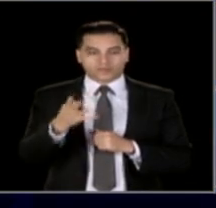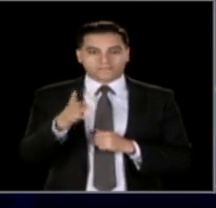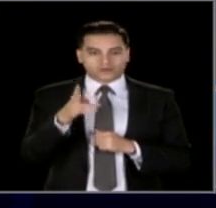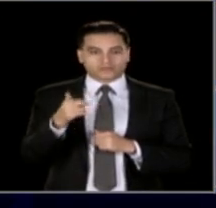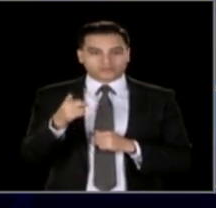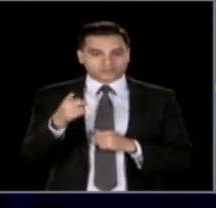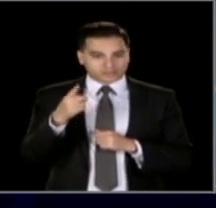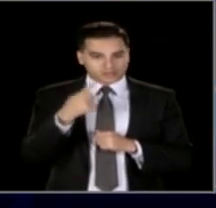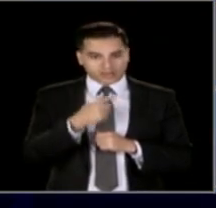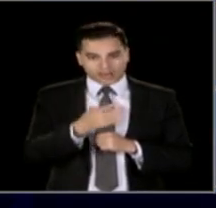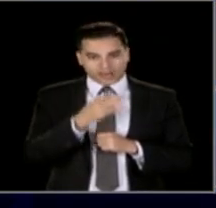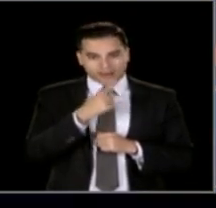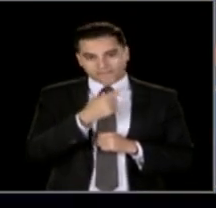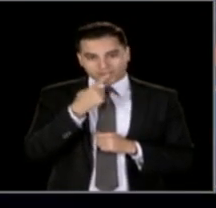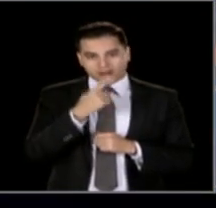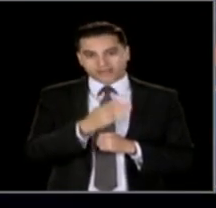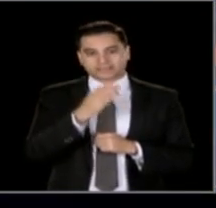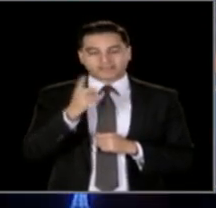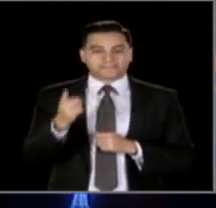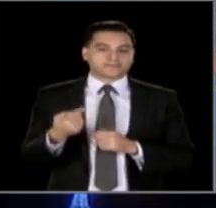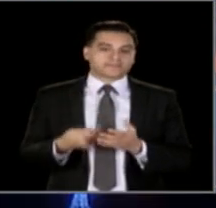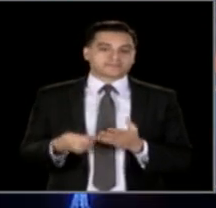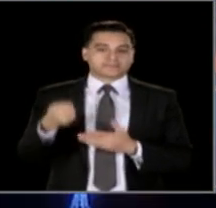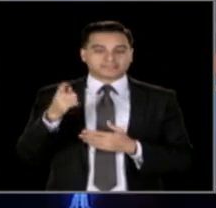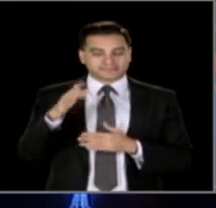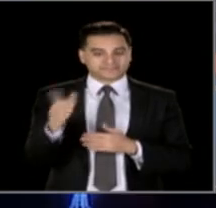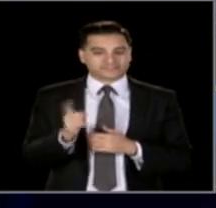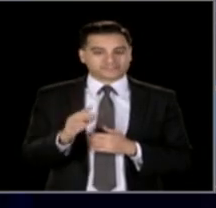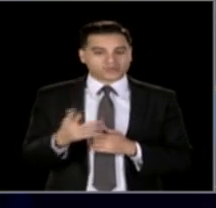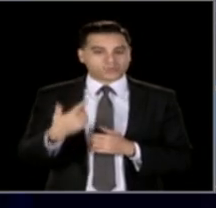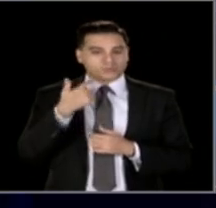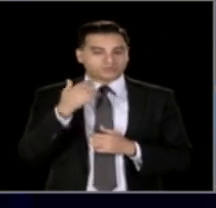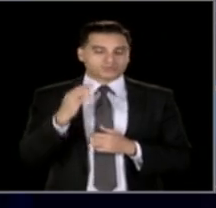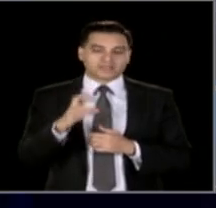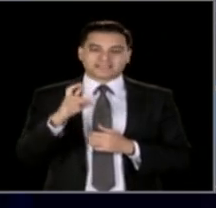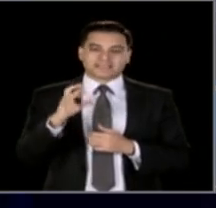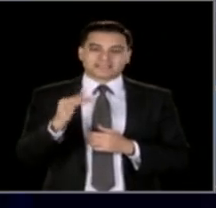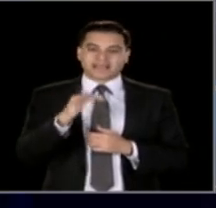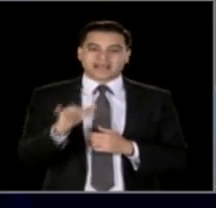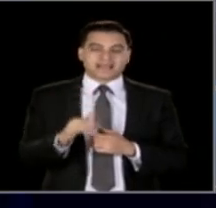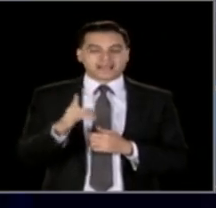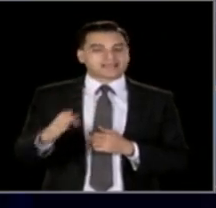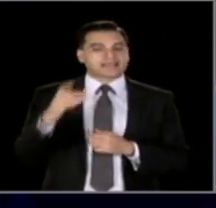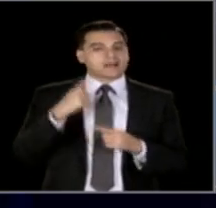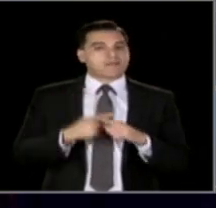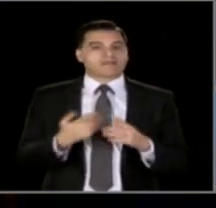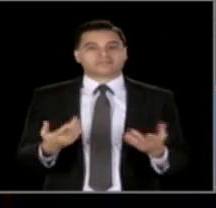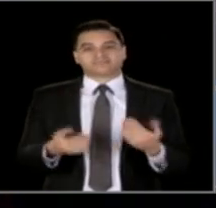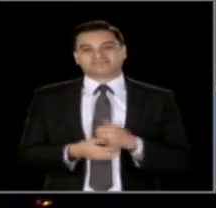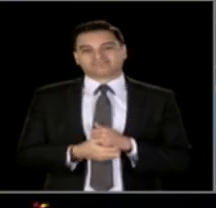أقولك حاجة قبل ما زياد يجاوب حتى. خسارة يحيى. طبعا إجابة خاطئة.